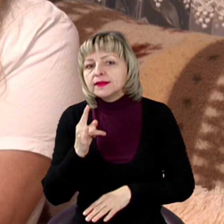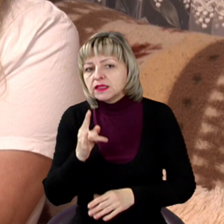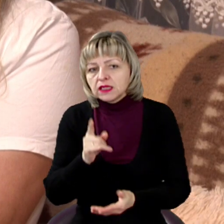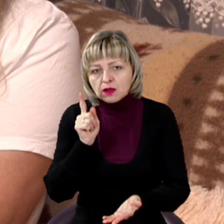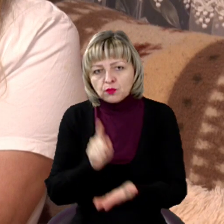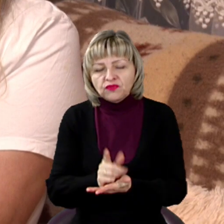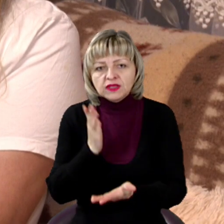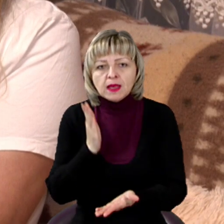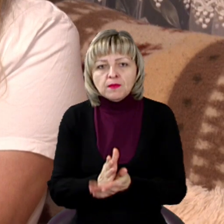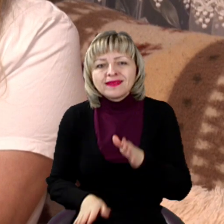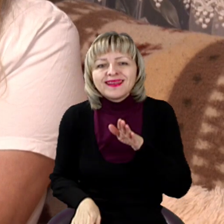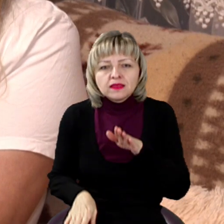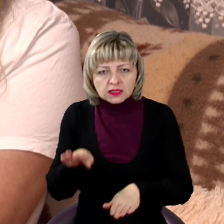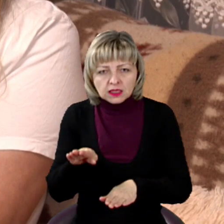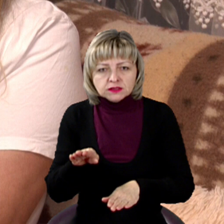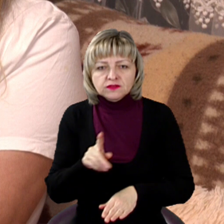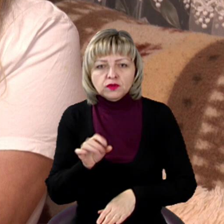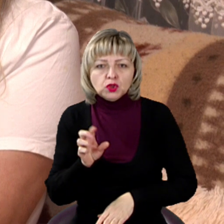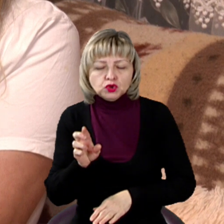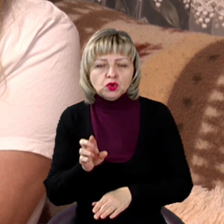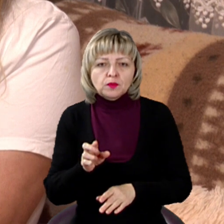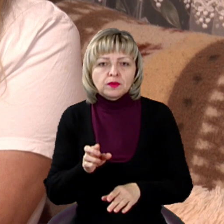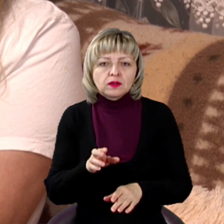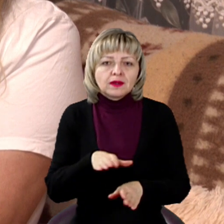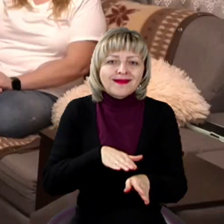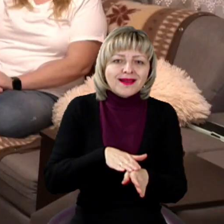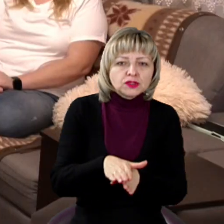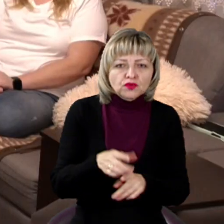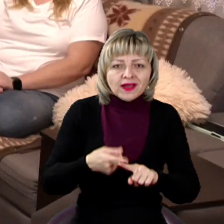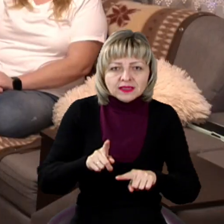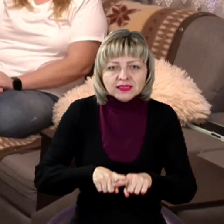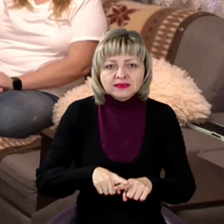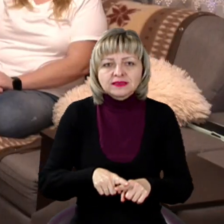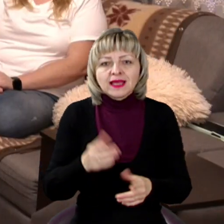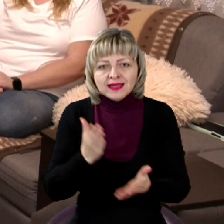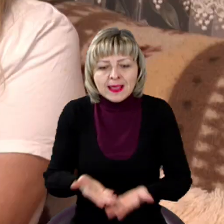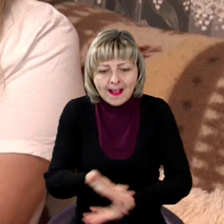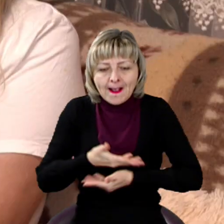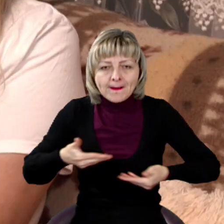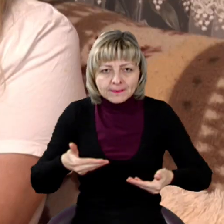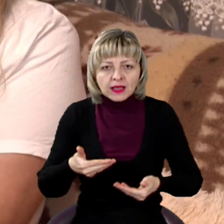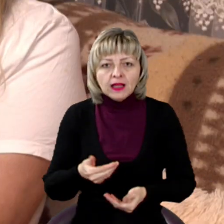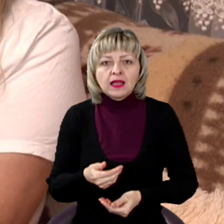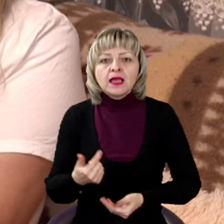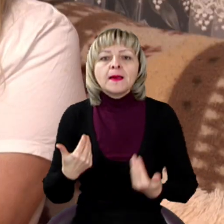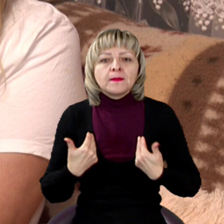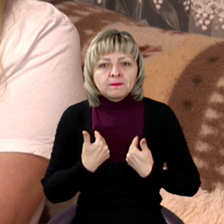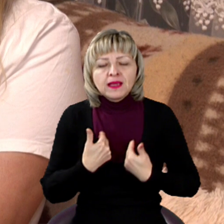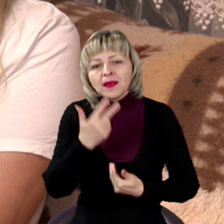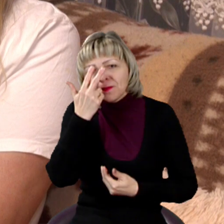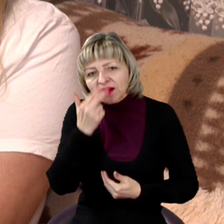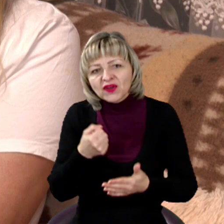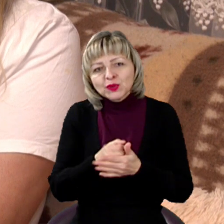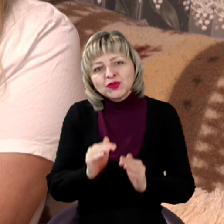дитинство для того, щоб, ну, його реалізувати. Ну, якось є ми для того. Звісно, що ми привикаємо до